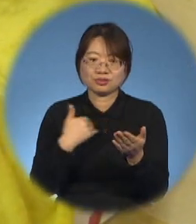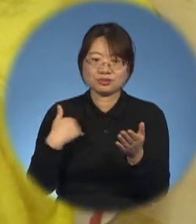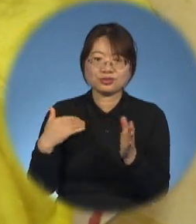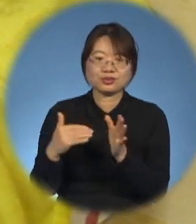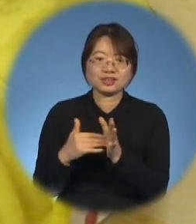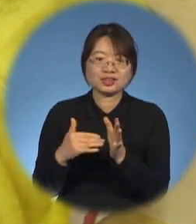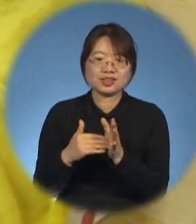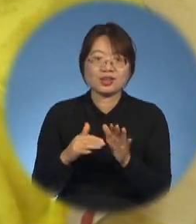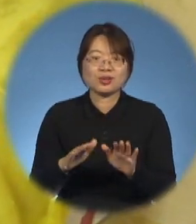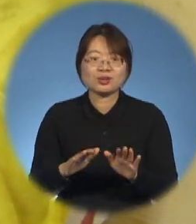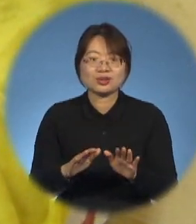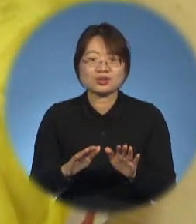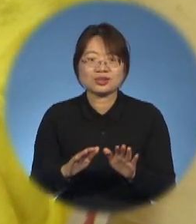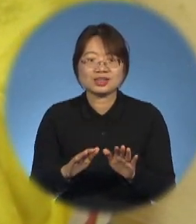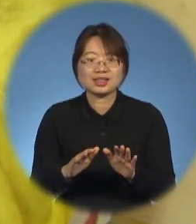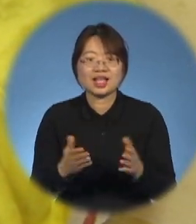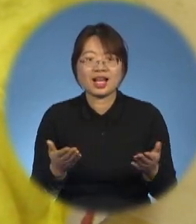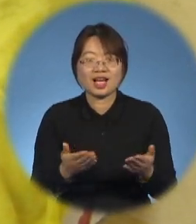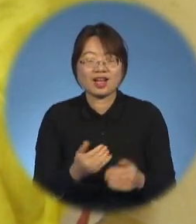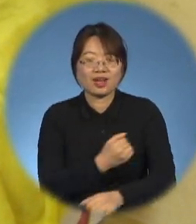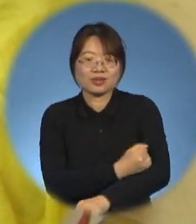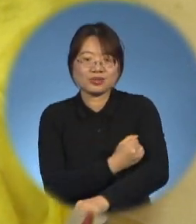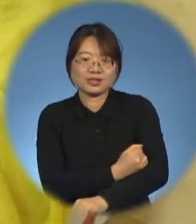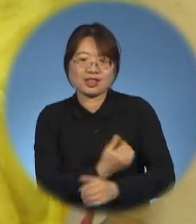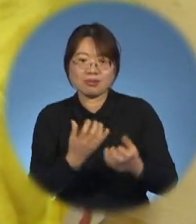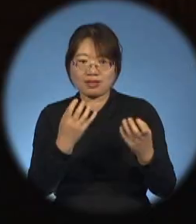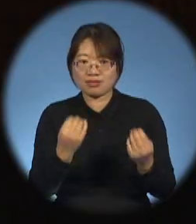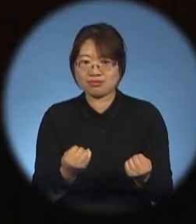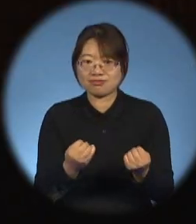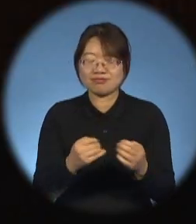버전으로 먼저 없음 거